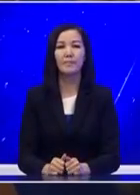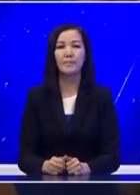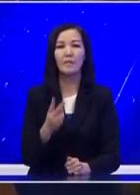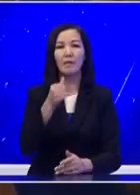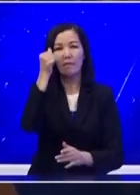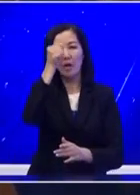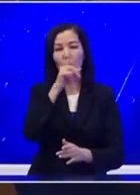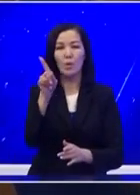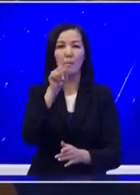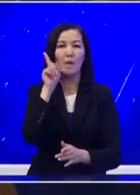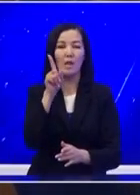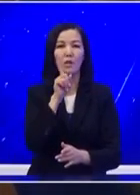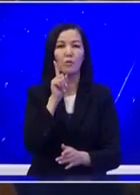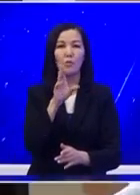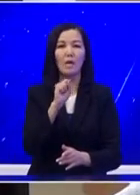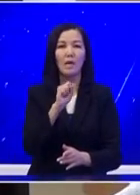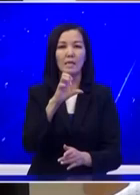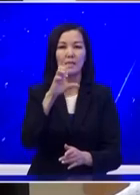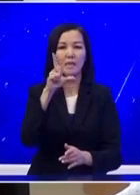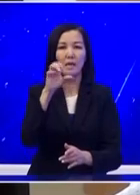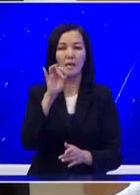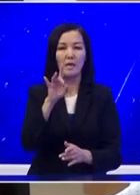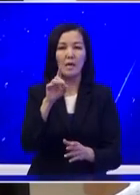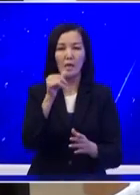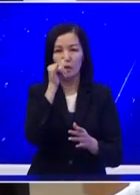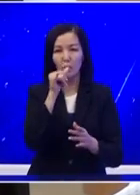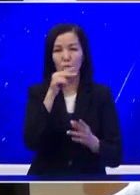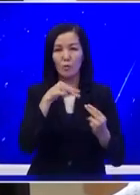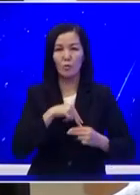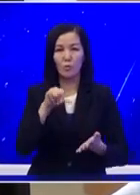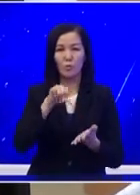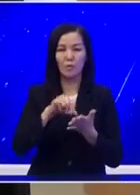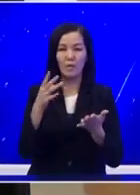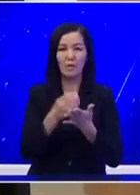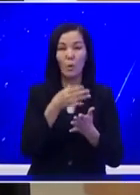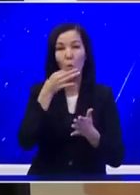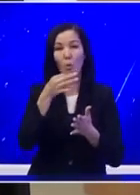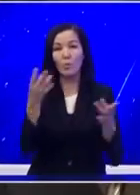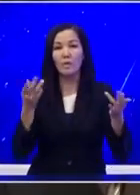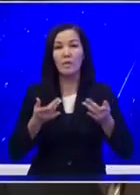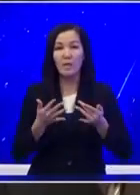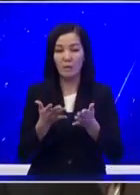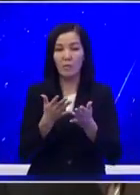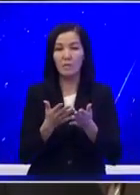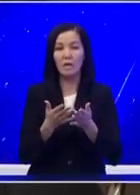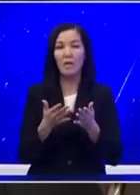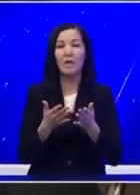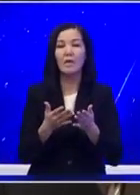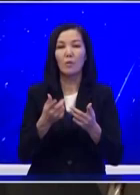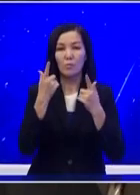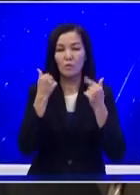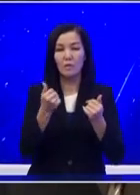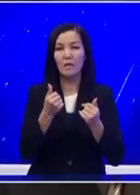2 года молодой специалист Самархан Асхар не мог трудоустроиться. Везде требуется опыт работы. Листая сайты работодателей, узнал